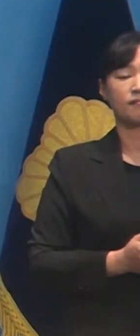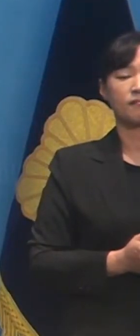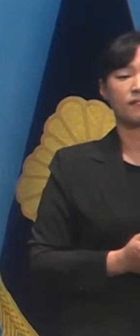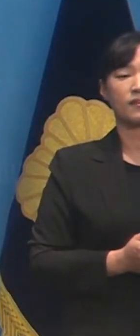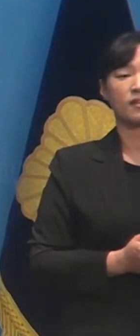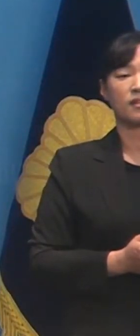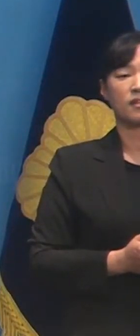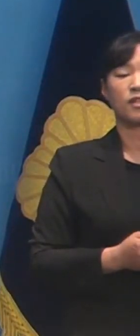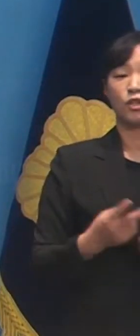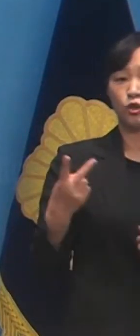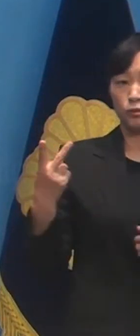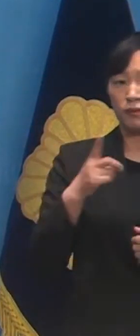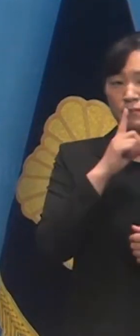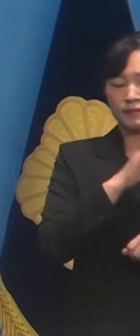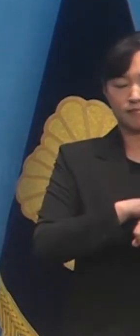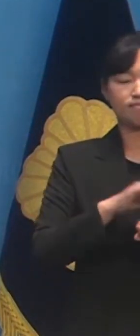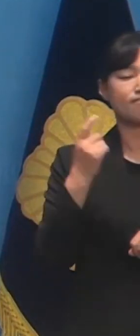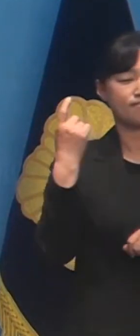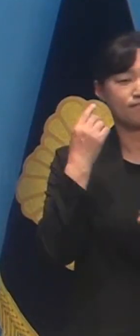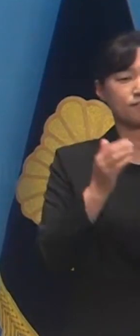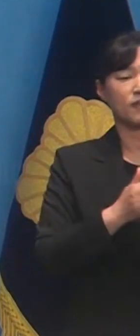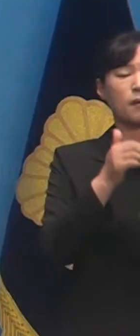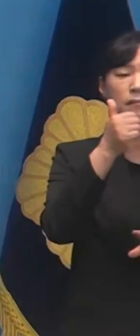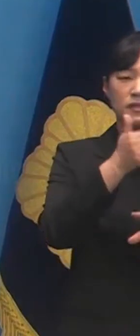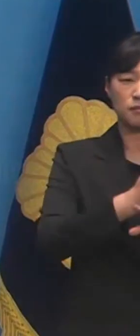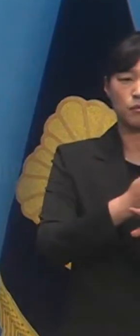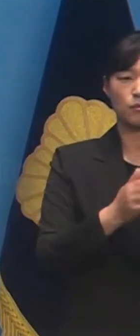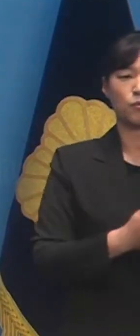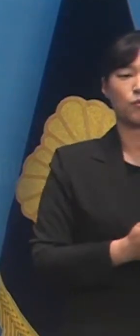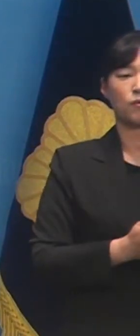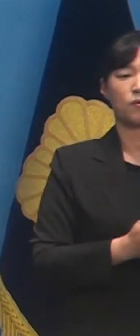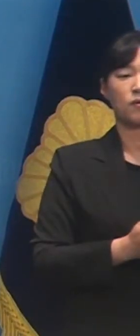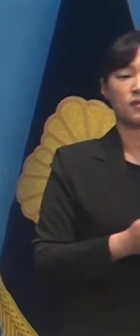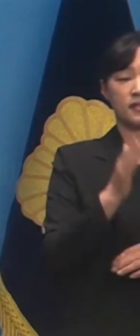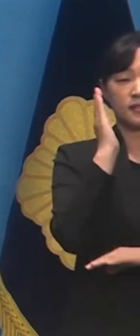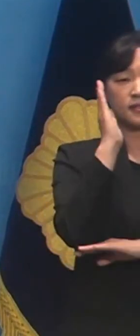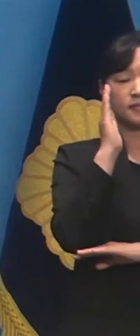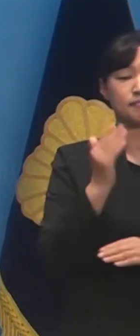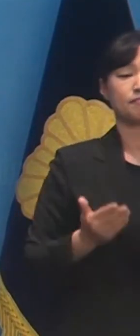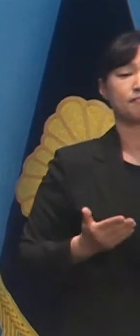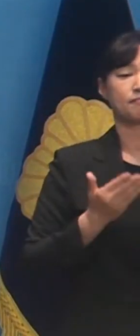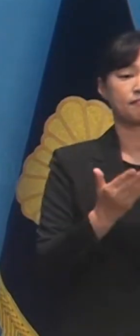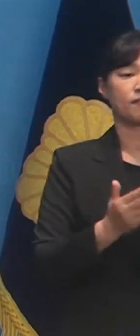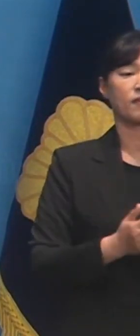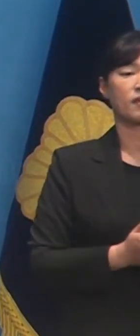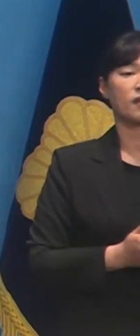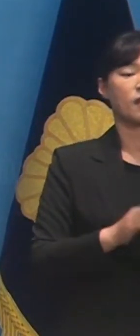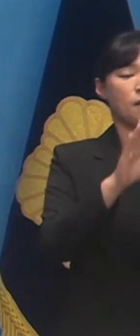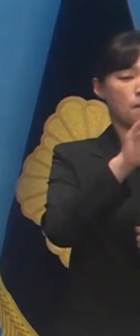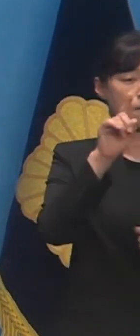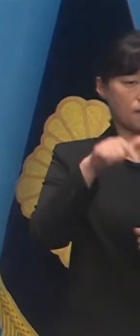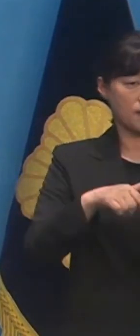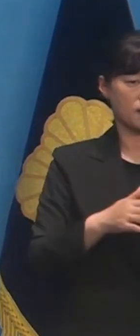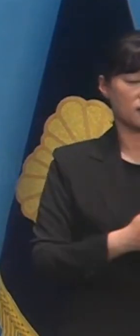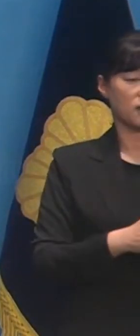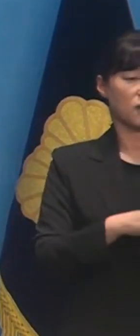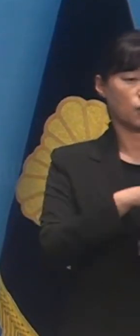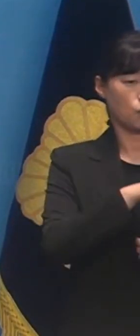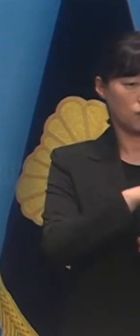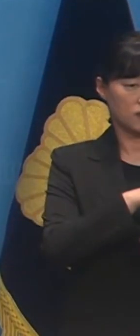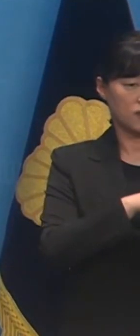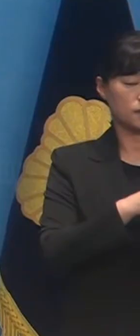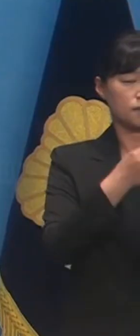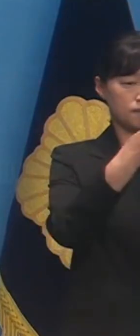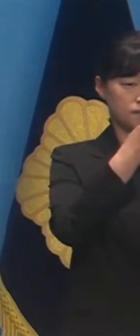네, 두 분의 말씀 잘 들었습니다. 마지막 순서로 기자회견 낭독하겠습니다. 회견문은 박홍배 의원님, 박해철 의원님, 허성무